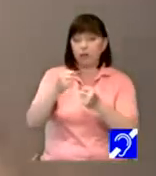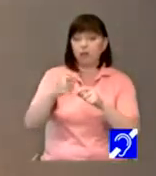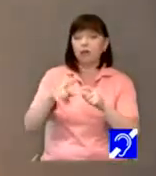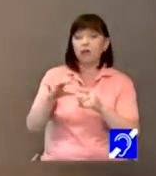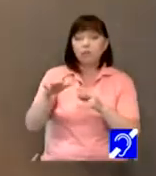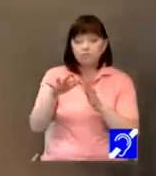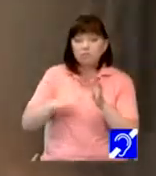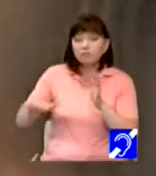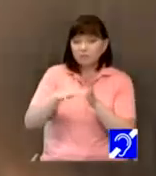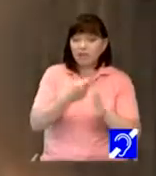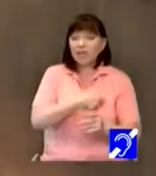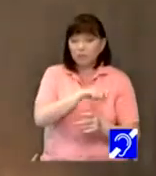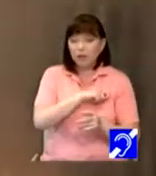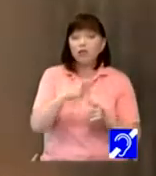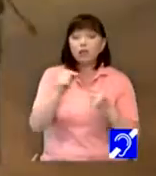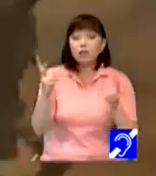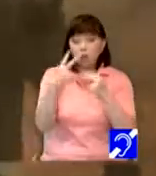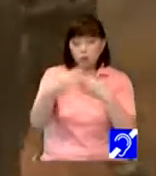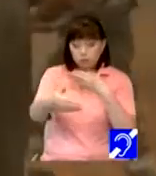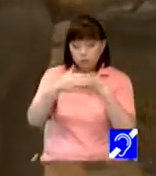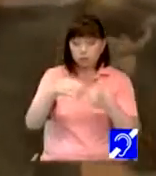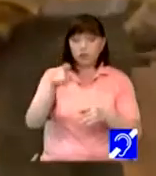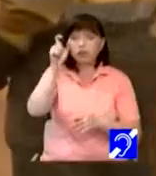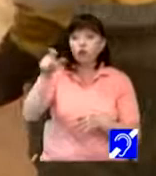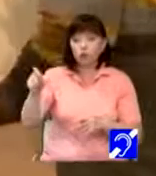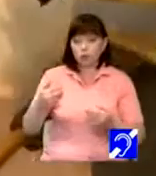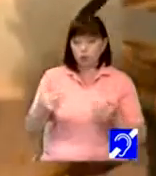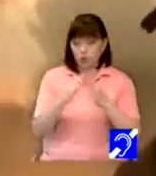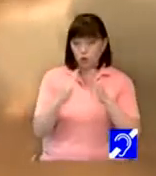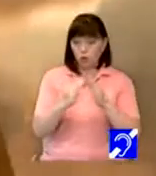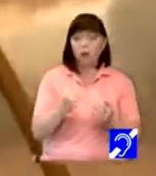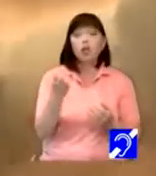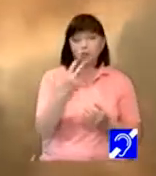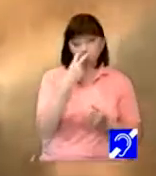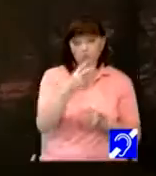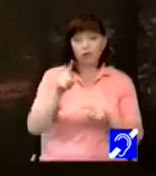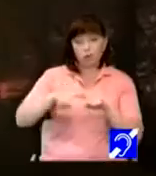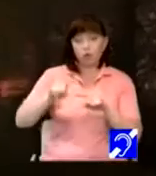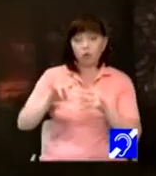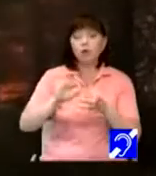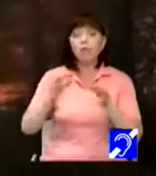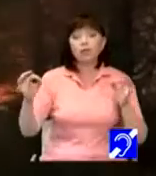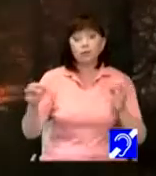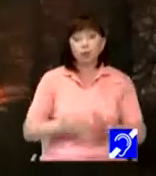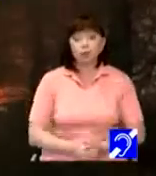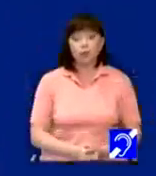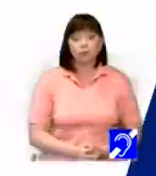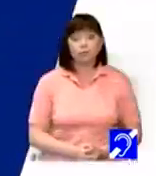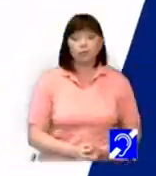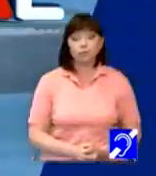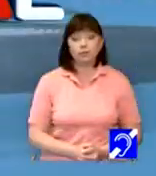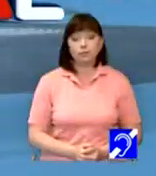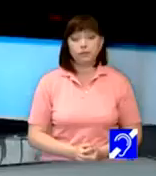pentru a salva o localitate unde flăcările au ajuns până la casele oamenilor. Vedem și noi imagini peste câteva momente în telejurnal.